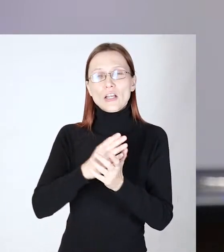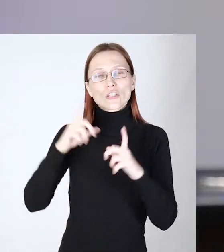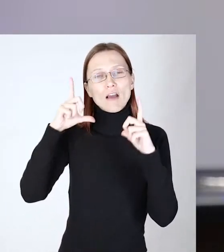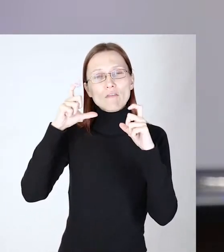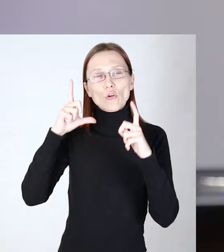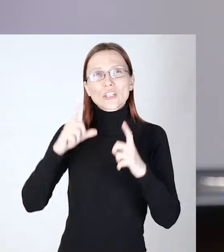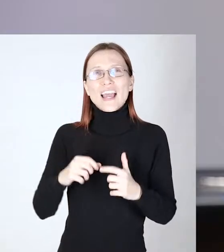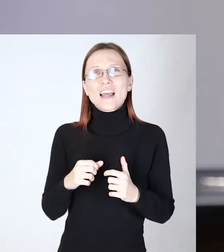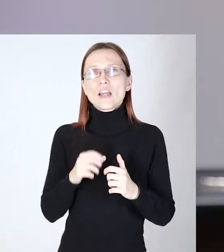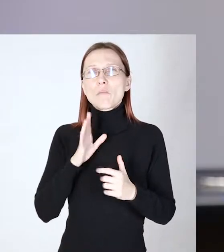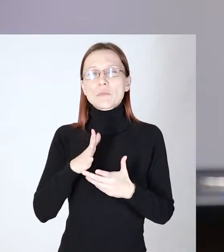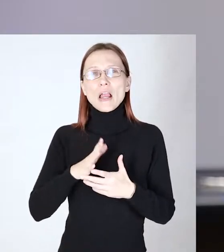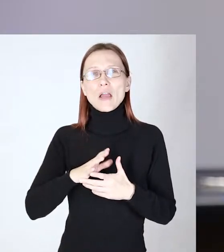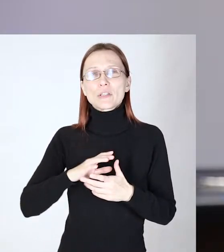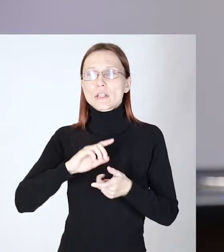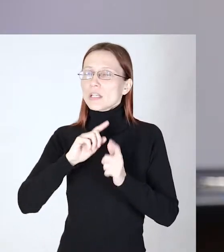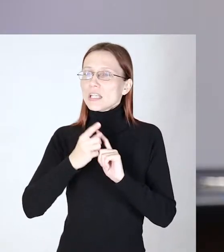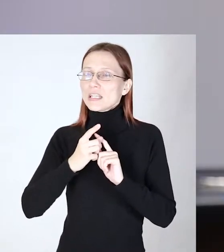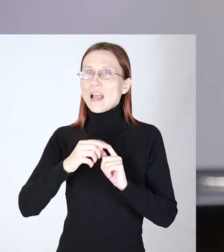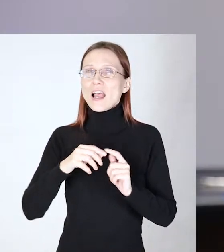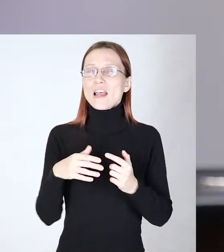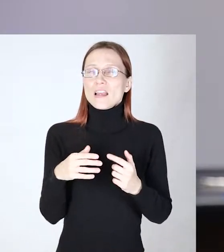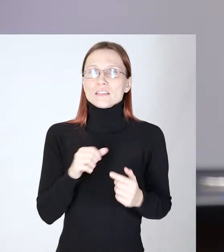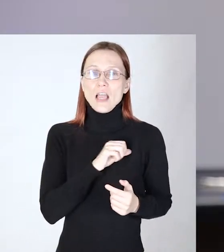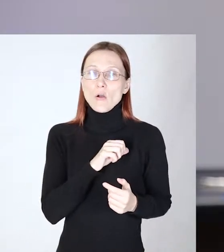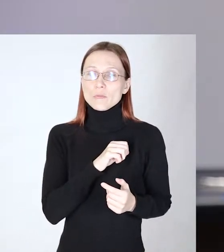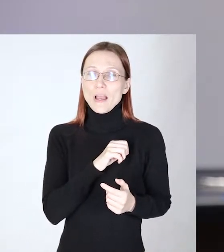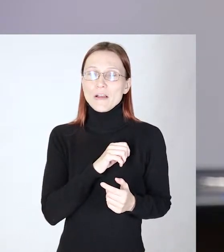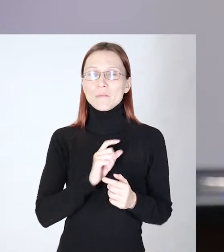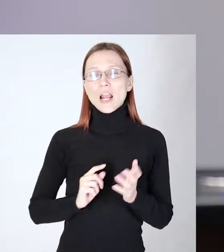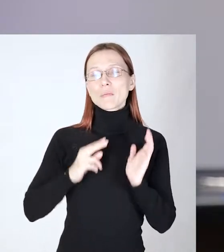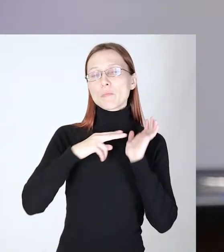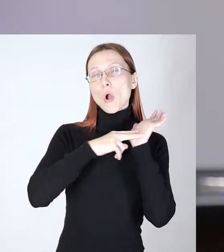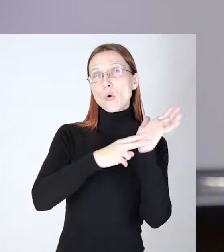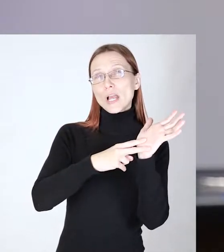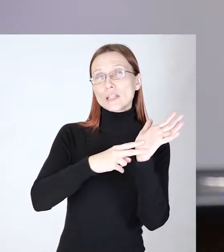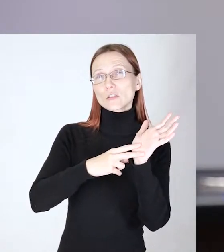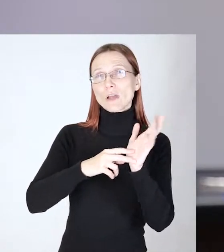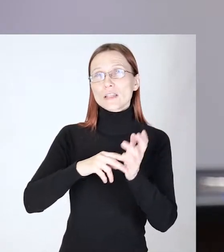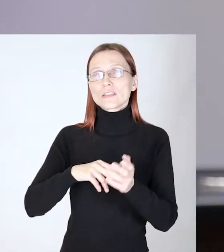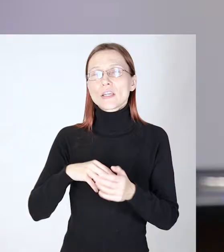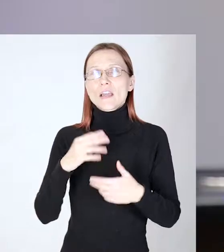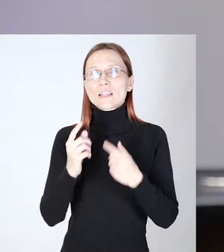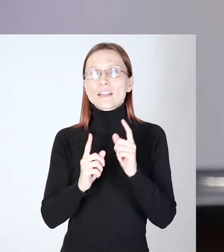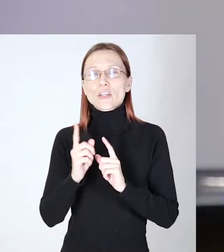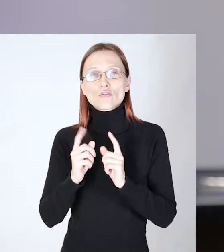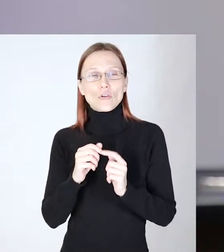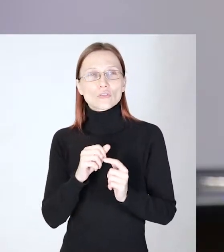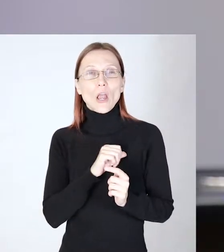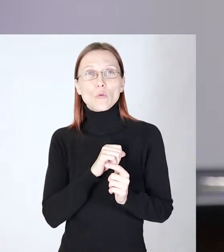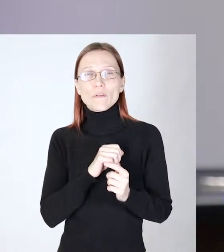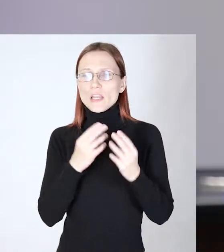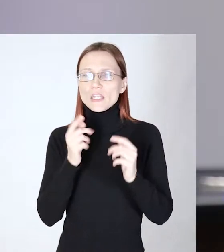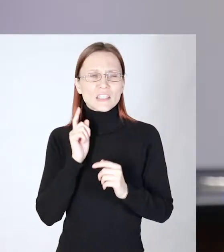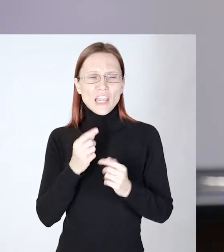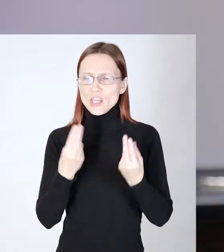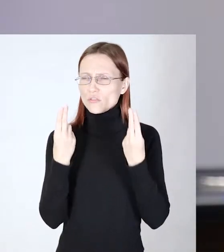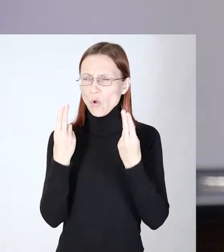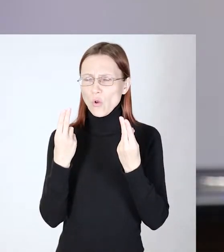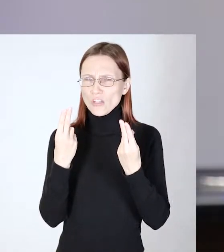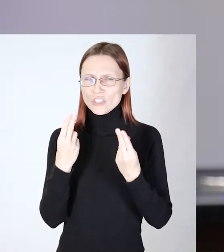a mala by na niečo poukazovať a vôbec nejde o to, že by mali byť nejakí odborníci alebo by mali vedieť všetky zásady